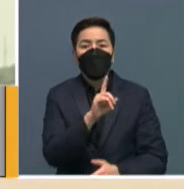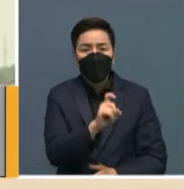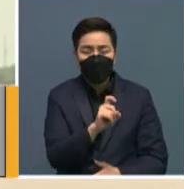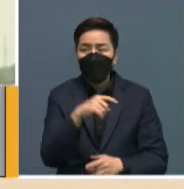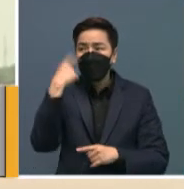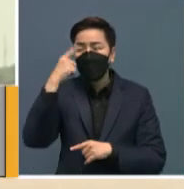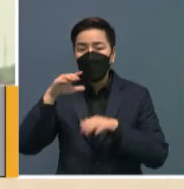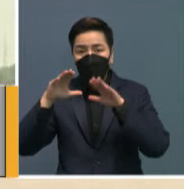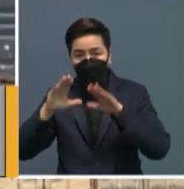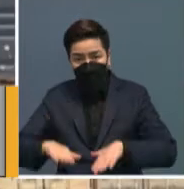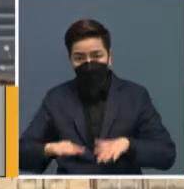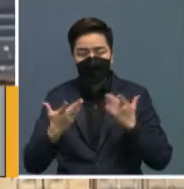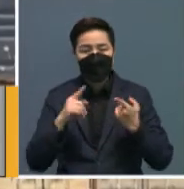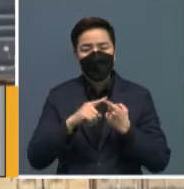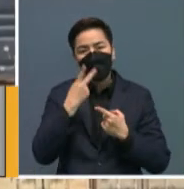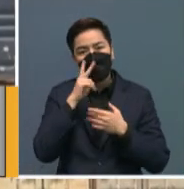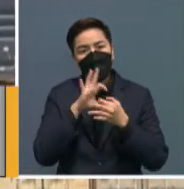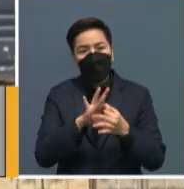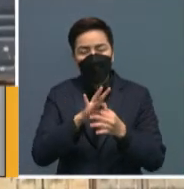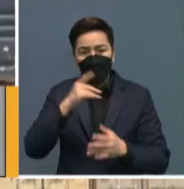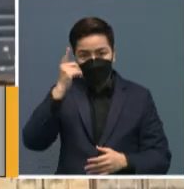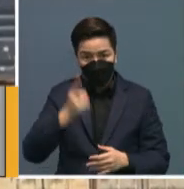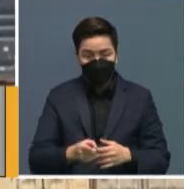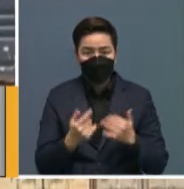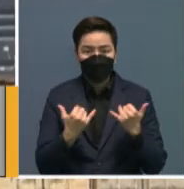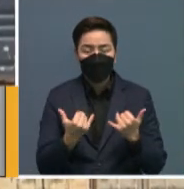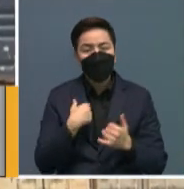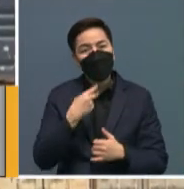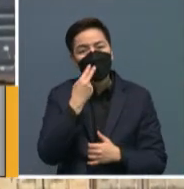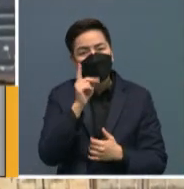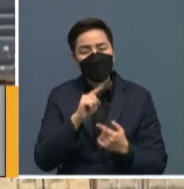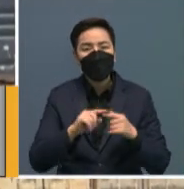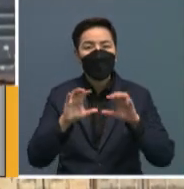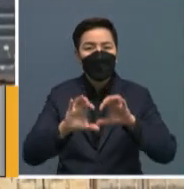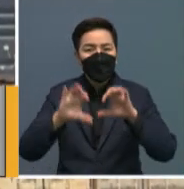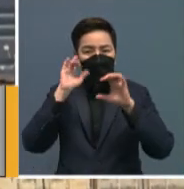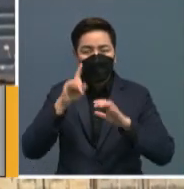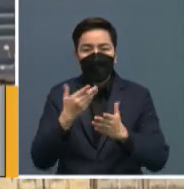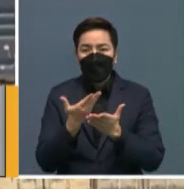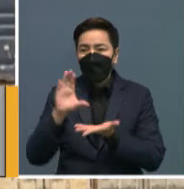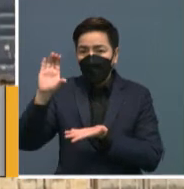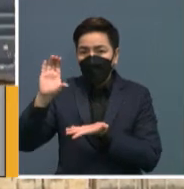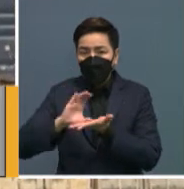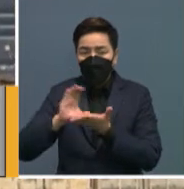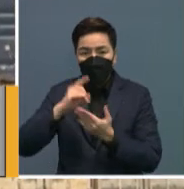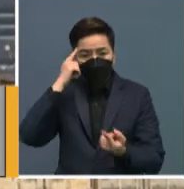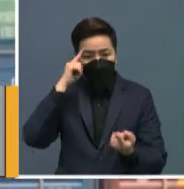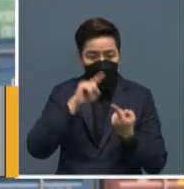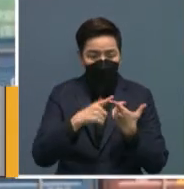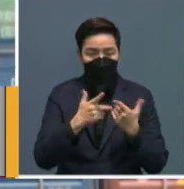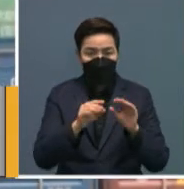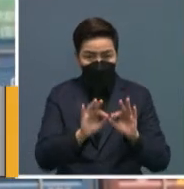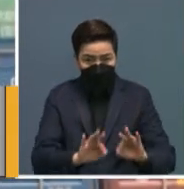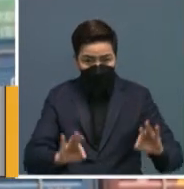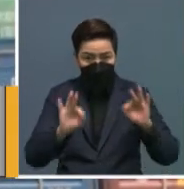ได้จากการท่องเที่ยวเนี่ยก็ลดลงอย่างน่าเป็นห่วงทีเดียวนะคะก็เลยมองว่ารัฐบาลข้อควรจัดสรรงบประมาณโดยคำนึงถึงความ